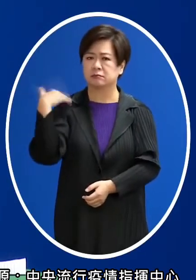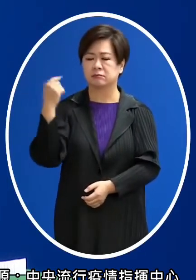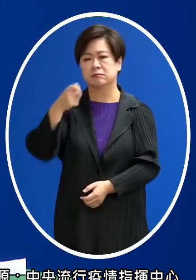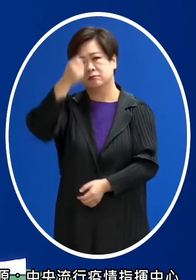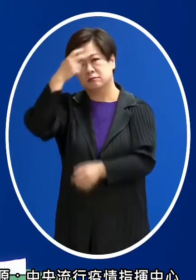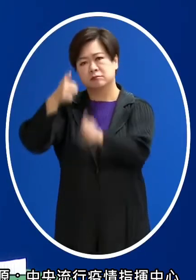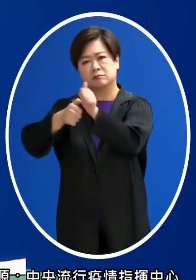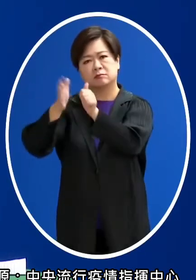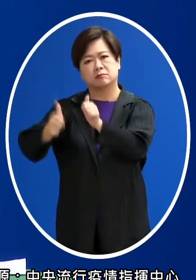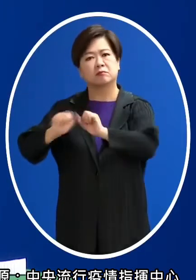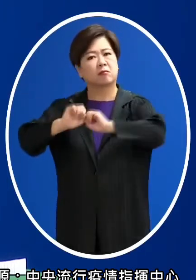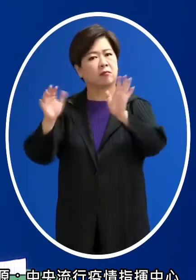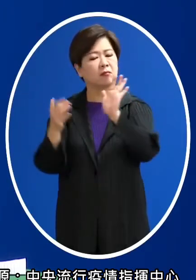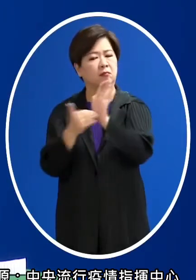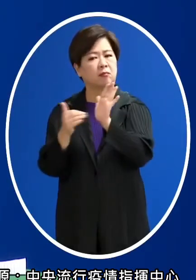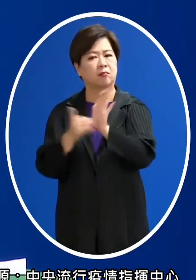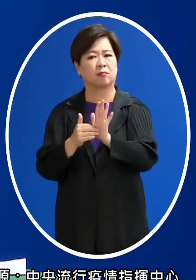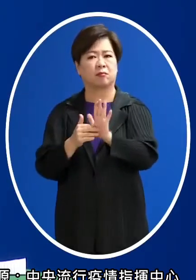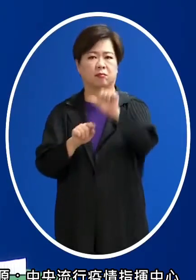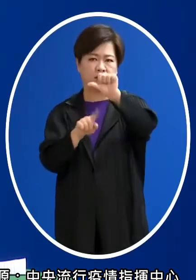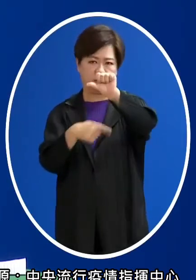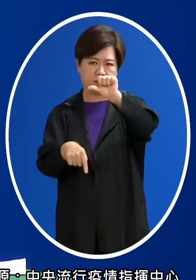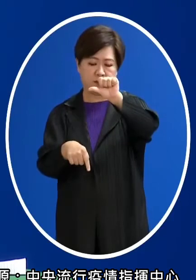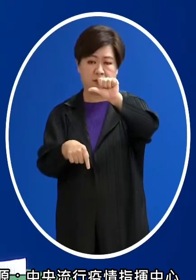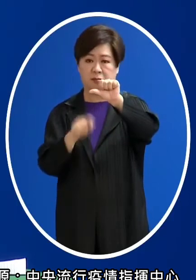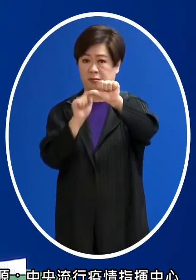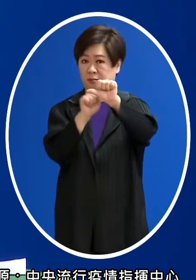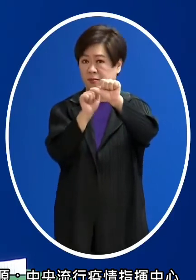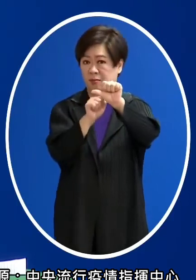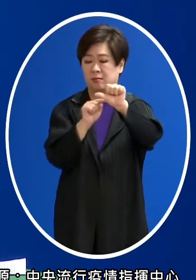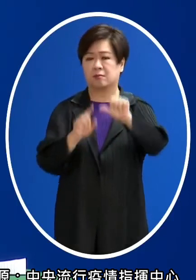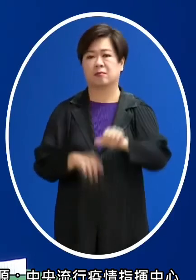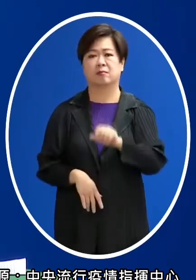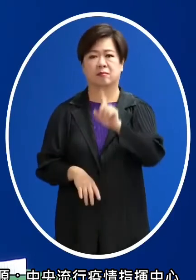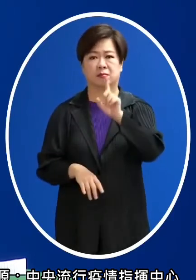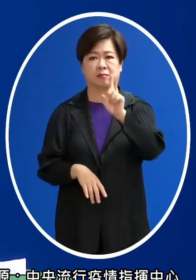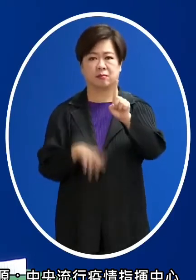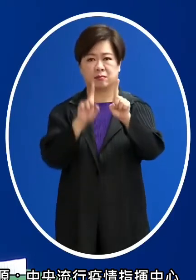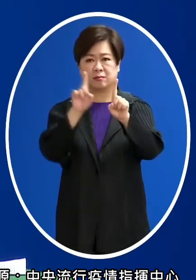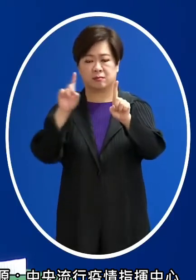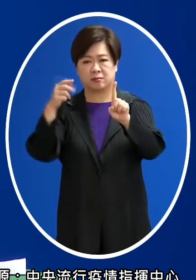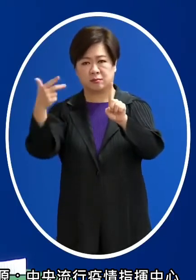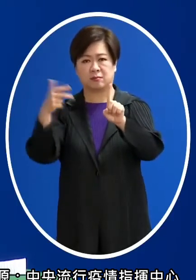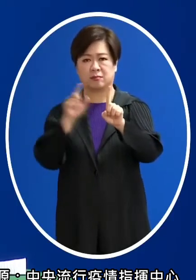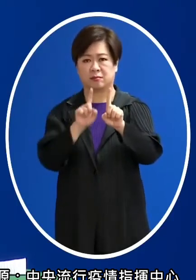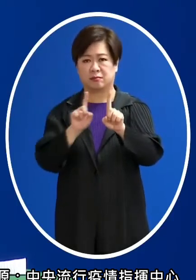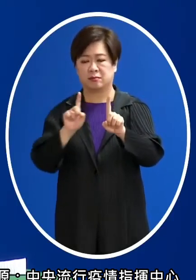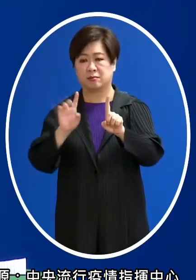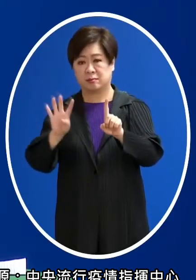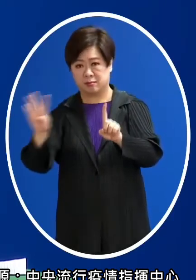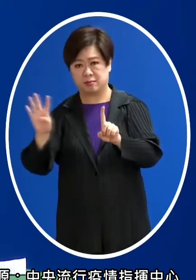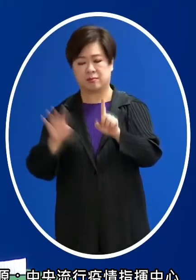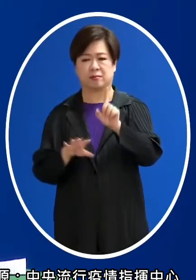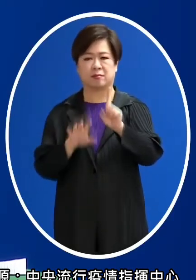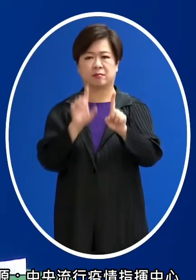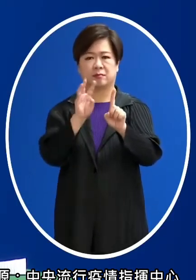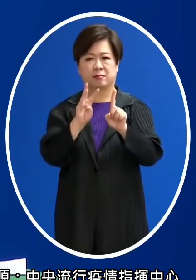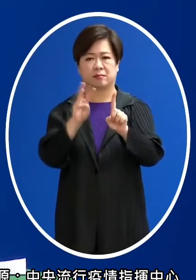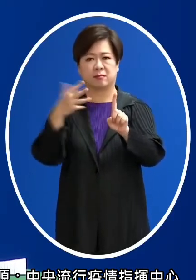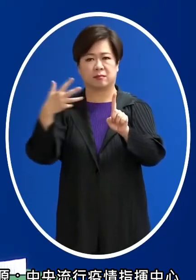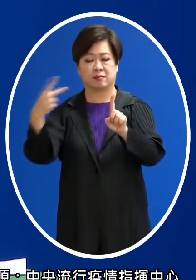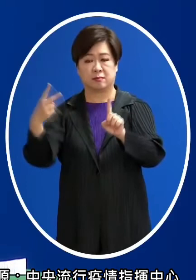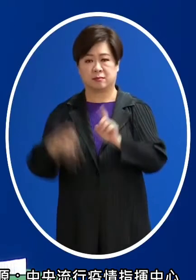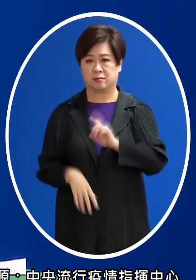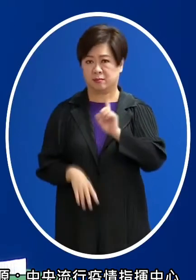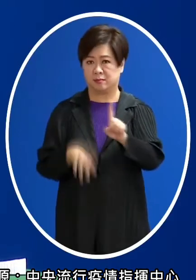案感染印度变异株，大部分都是因为没有施打疫苗或只有打一剂的人。而印度变异株会增加加护感染风险及